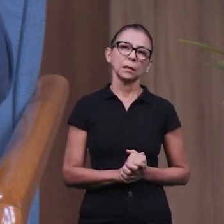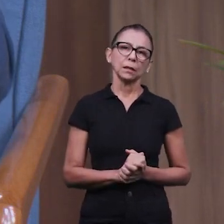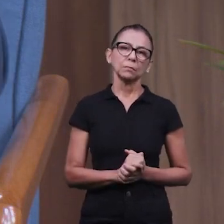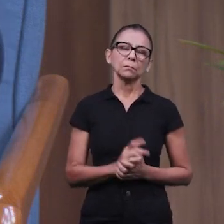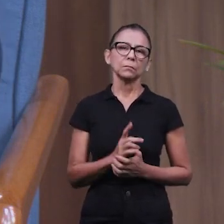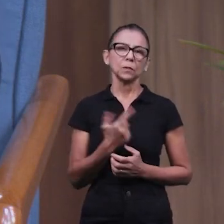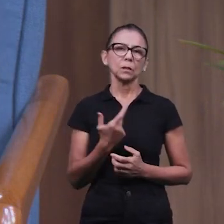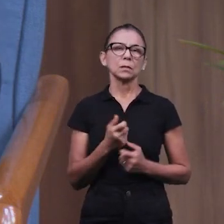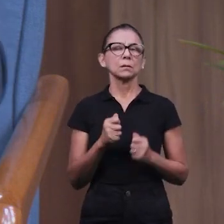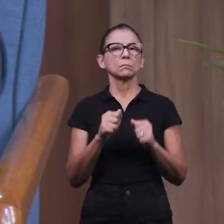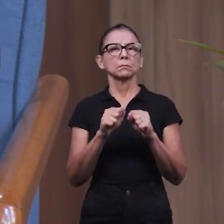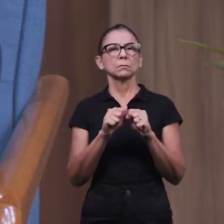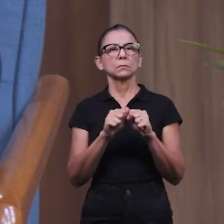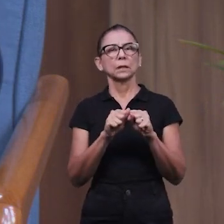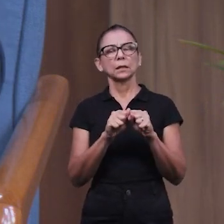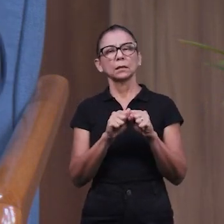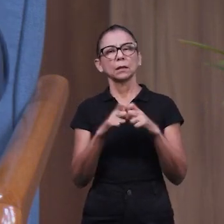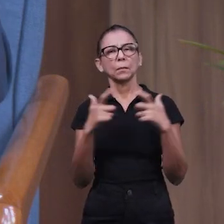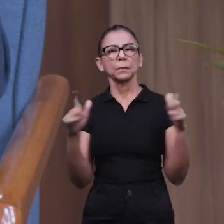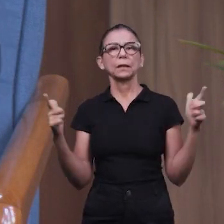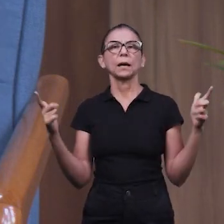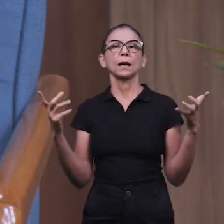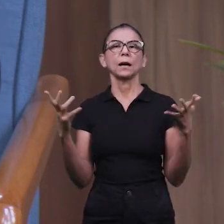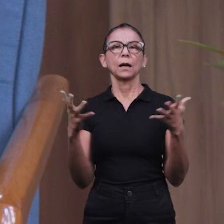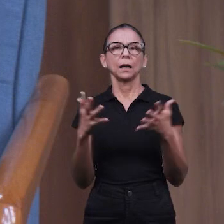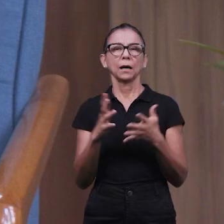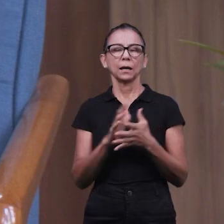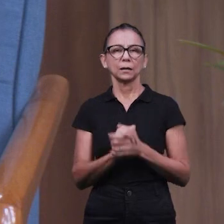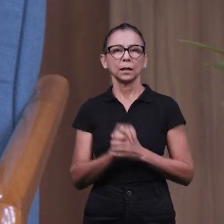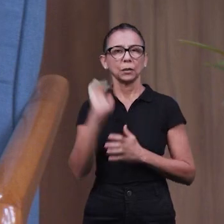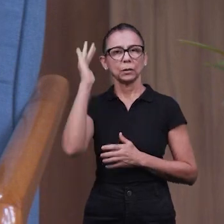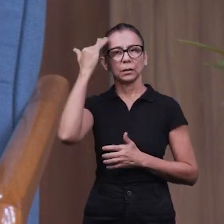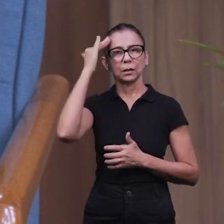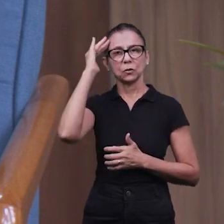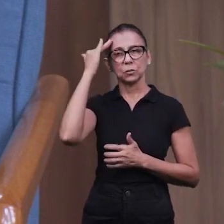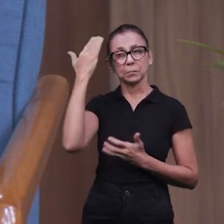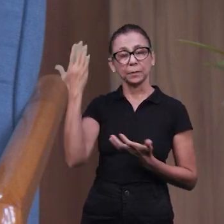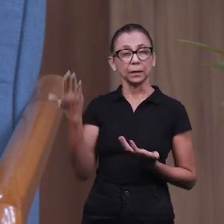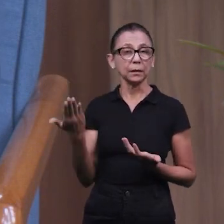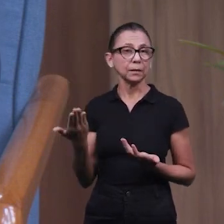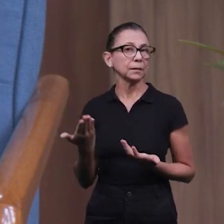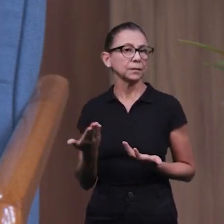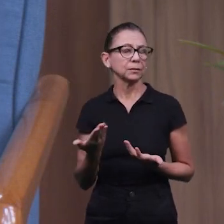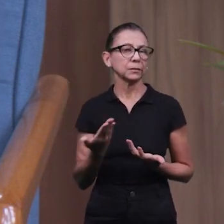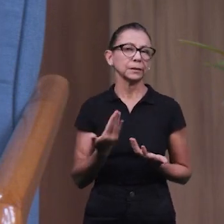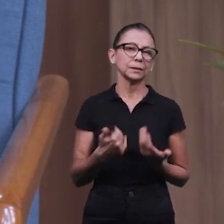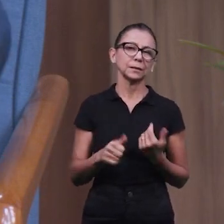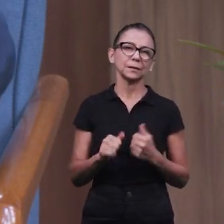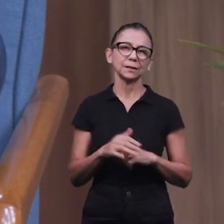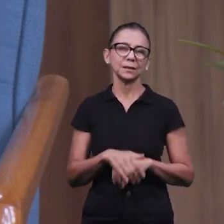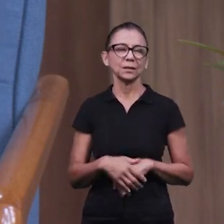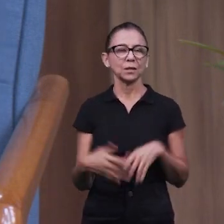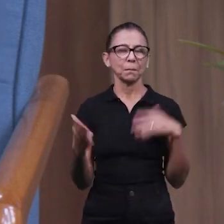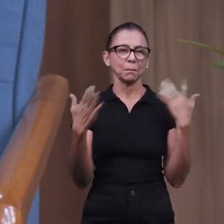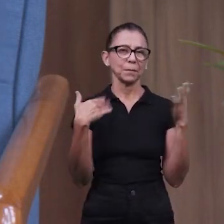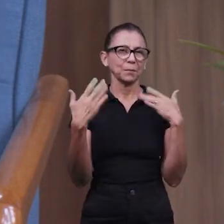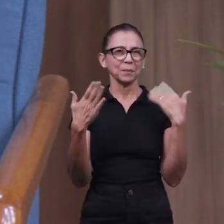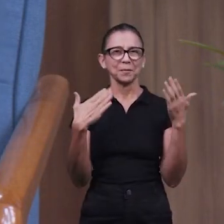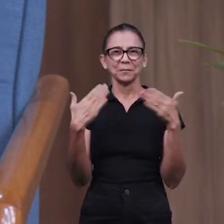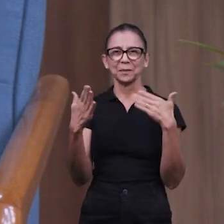sujets, même pour les élargir, donc la compréhension, et nous faisons cela de